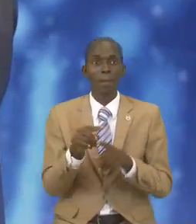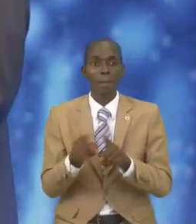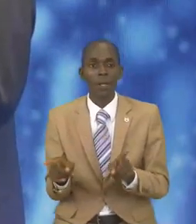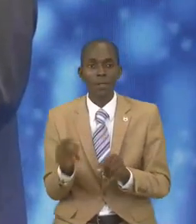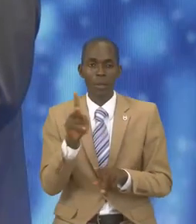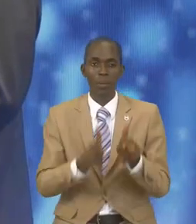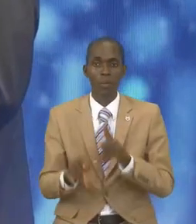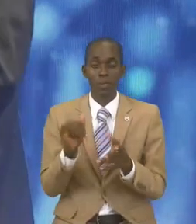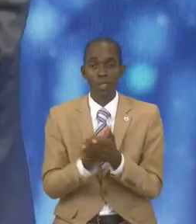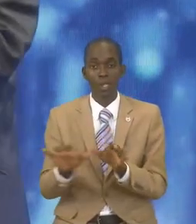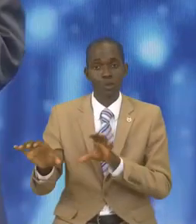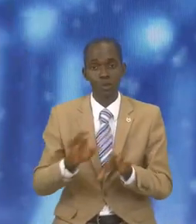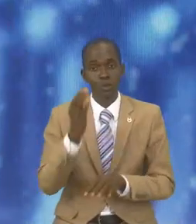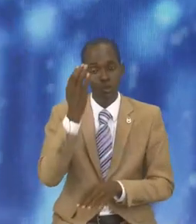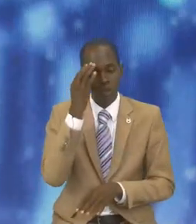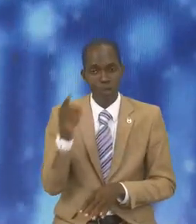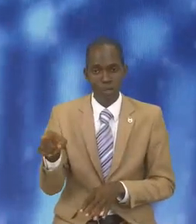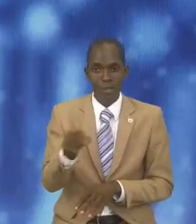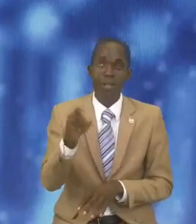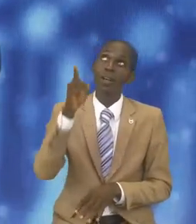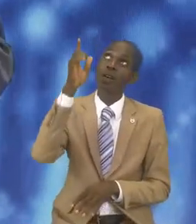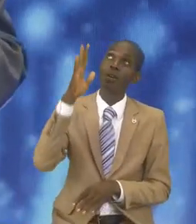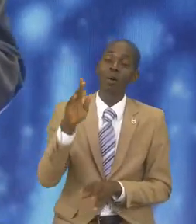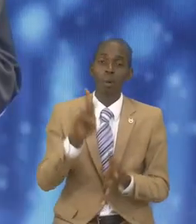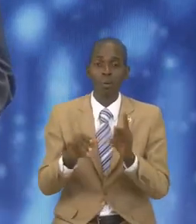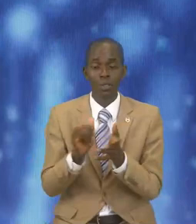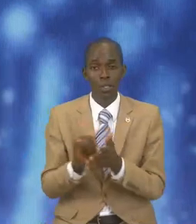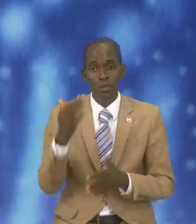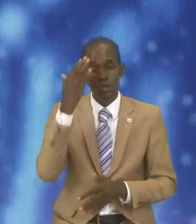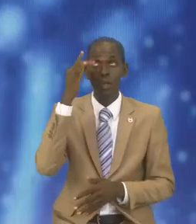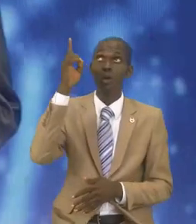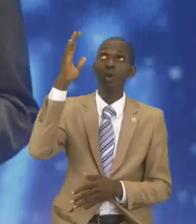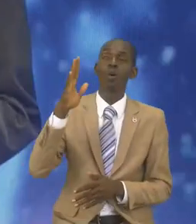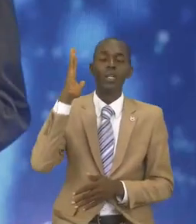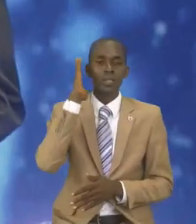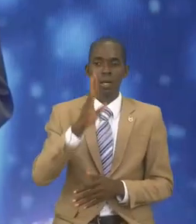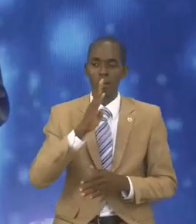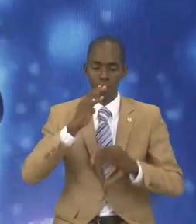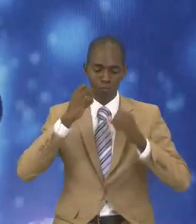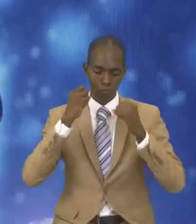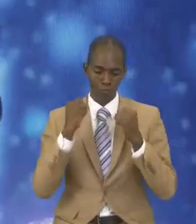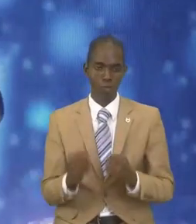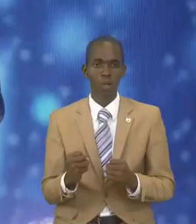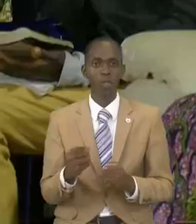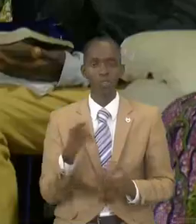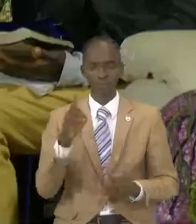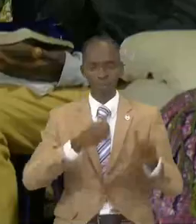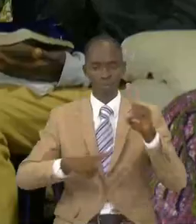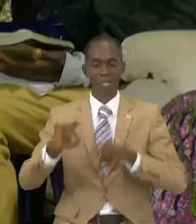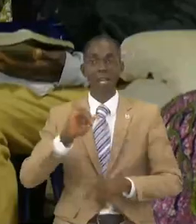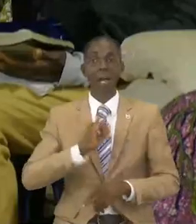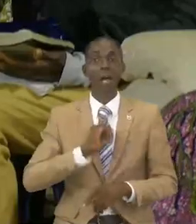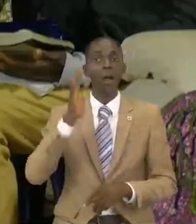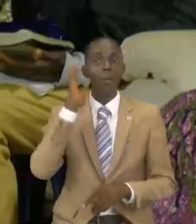du peuple qui connaîtront leur Dieu, ceux qui connaîtront leur Dieu seront forts, seront